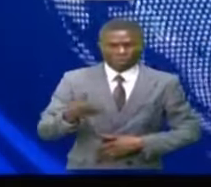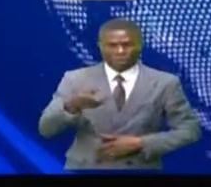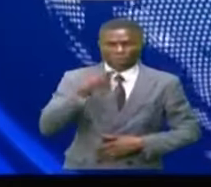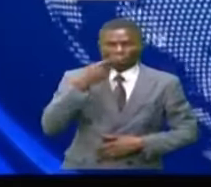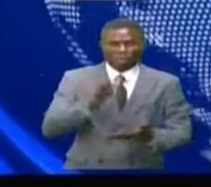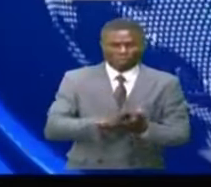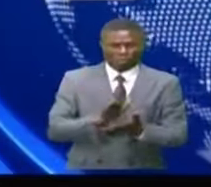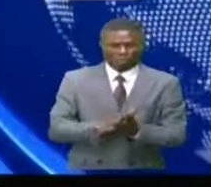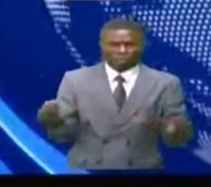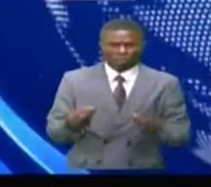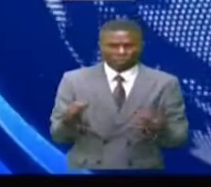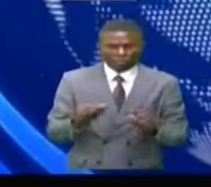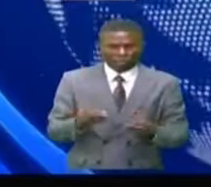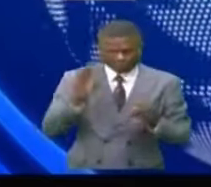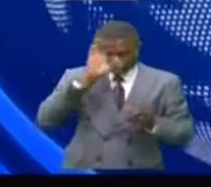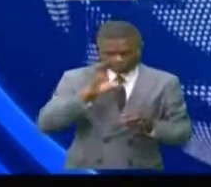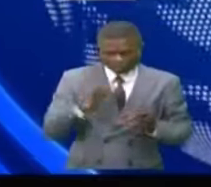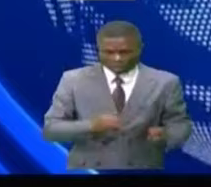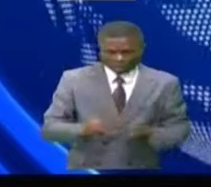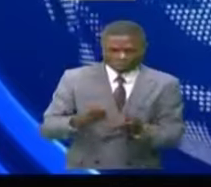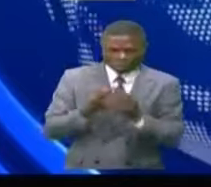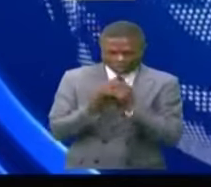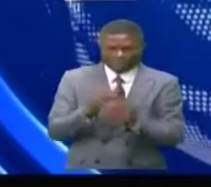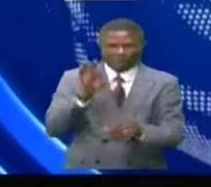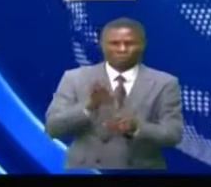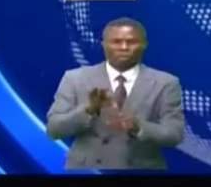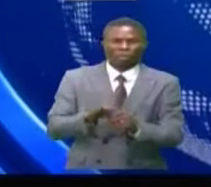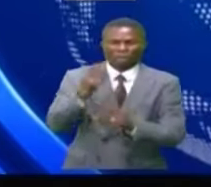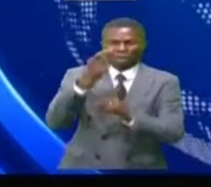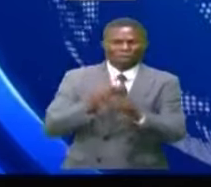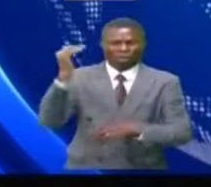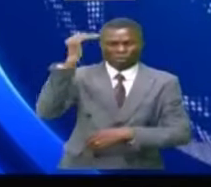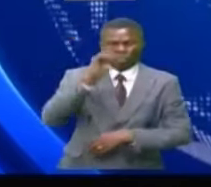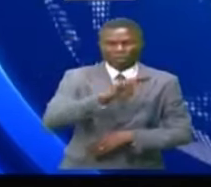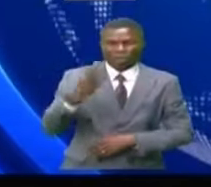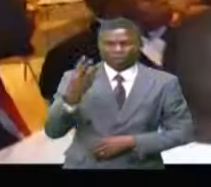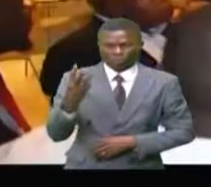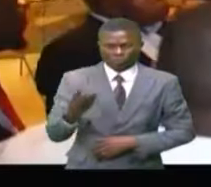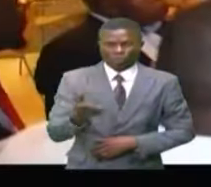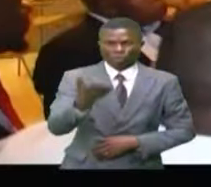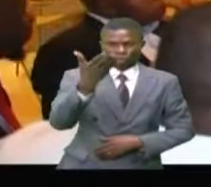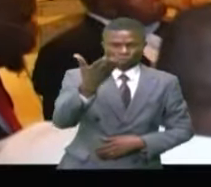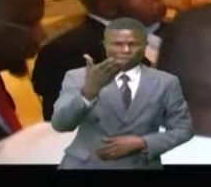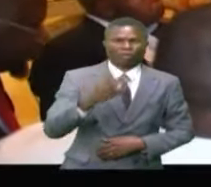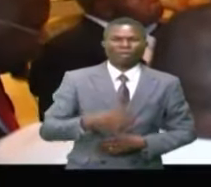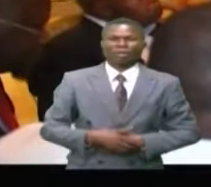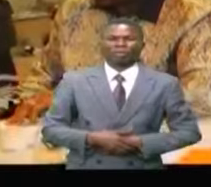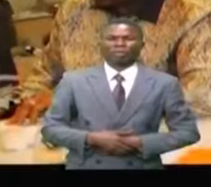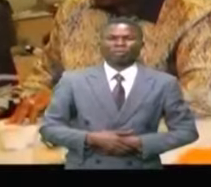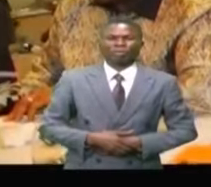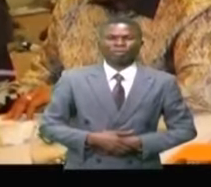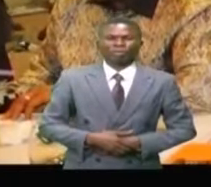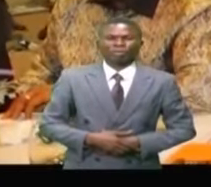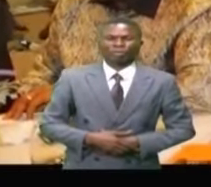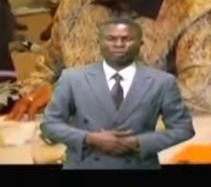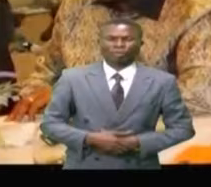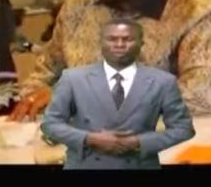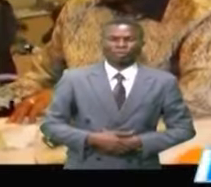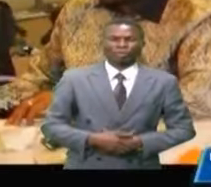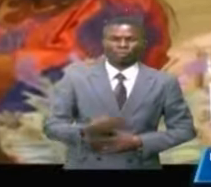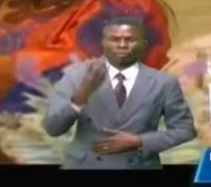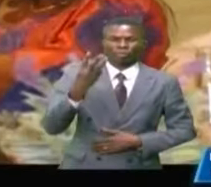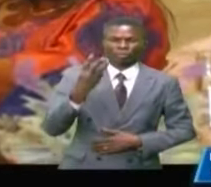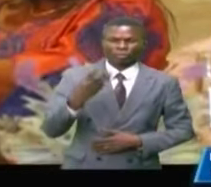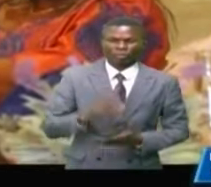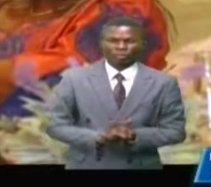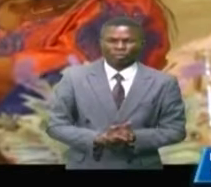de peaufiner de stratégie à quelques mois des élections générales de décembre 2023. Rodé Panda. La journée du dimanche 15 octobre 2023 a revêtu